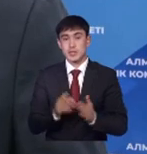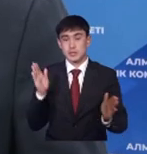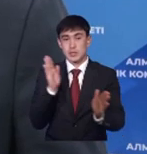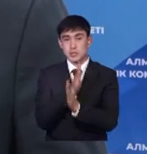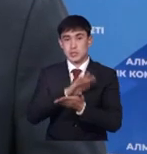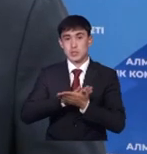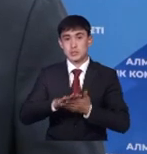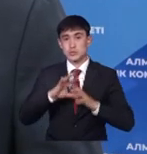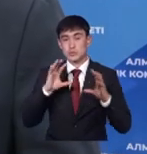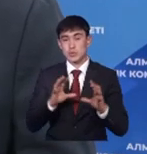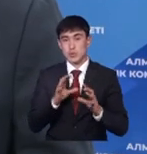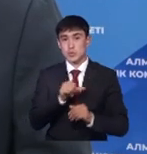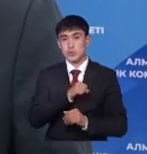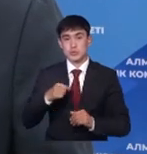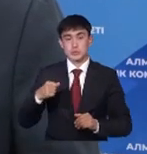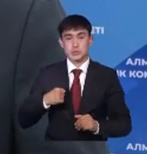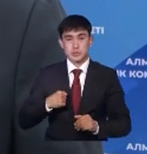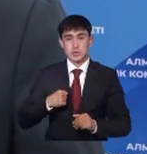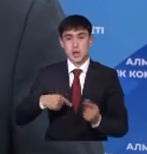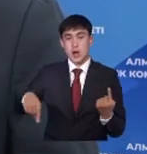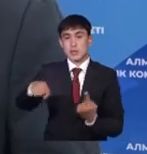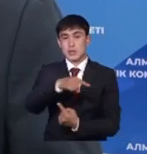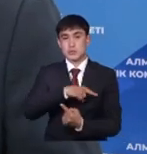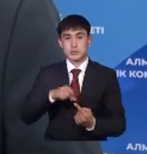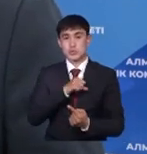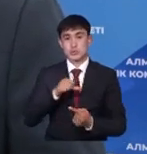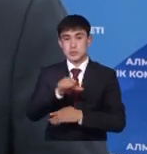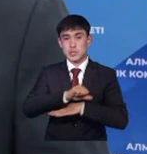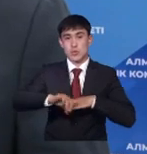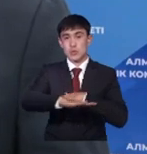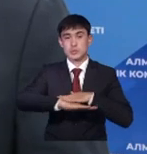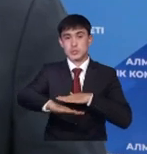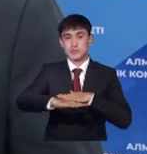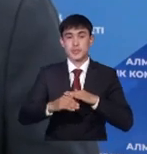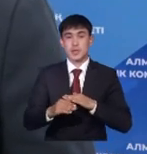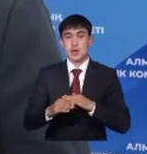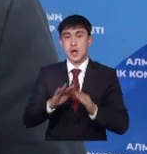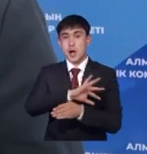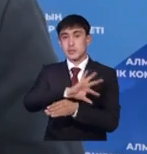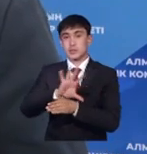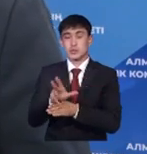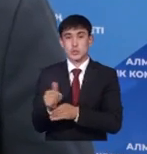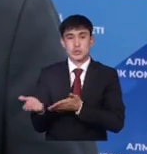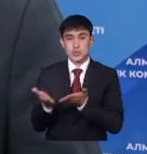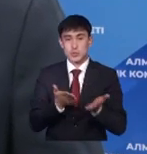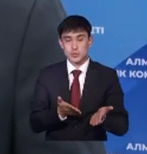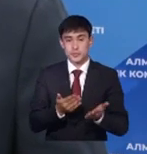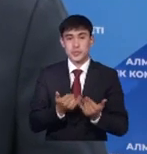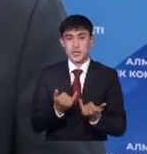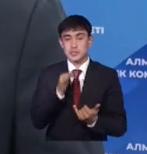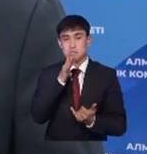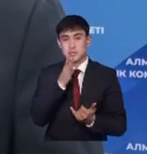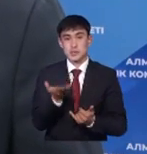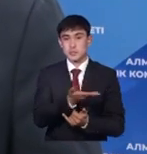табиғатты таза ұстауға, өзіміздің айналамызды, өзіміздің ауламызды абаттандыруға шақыру. Қазіргі таңда